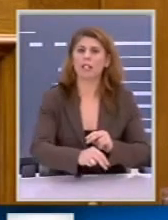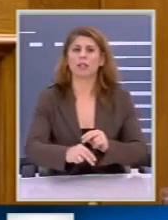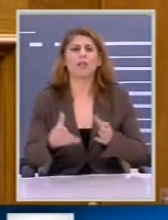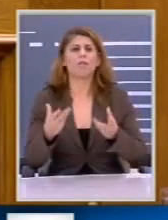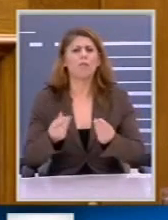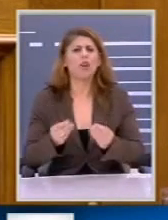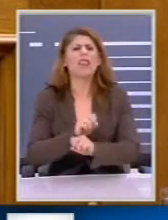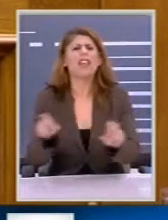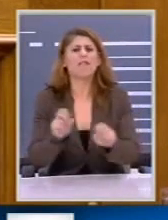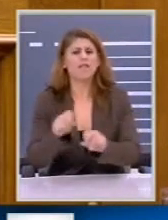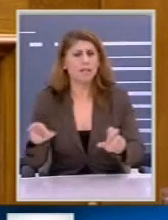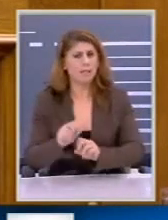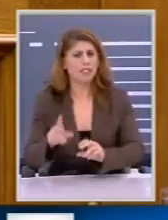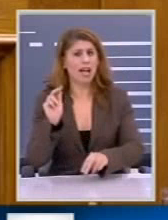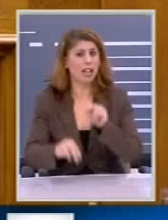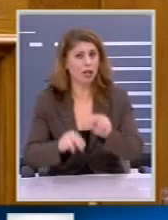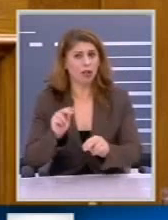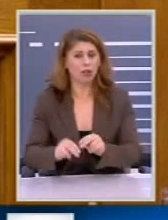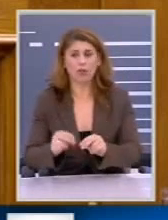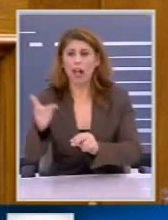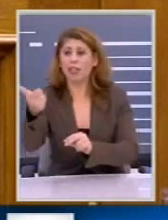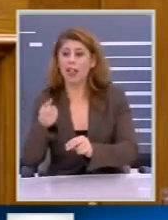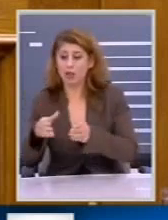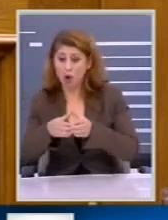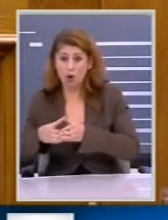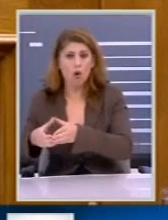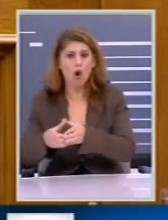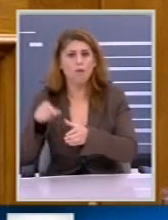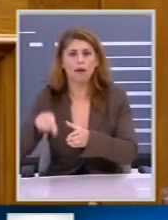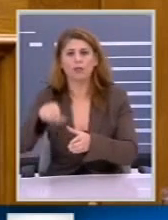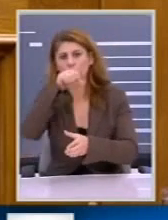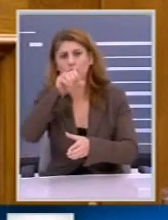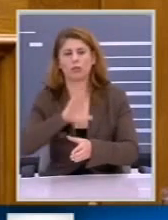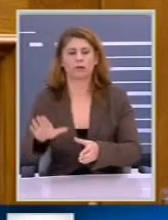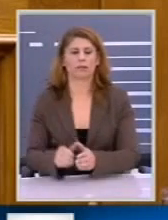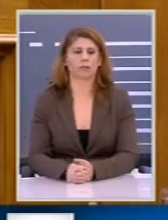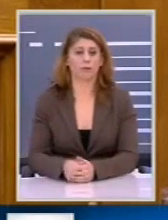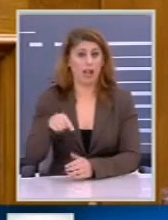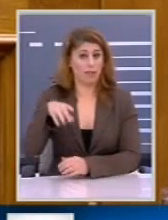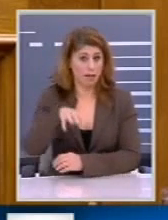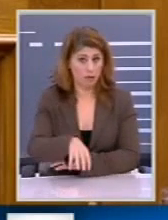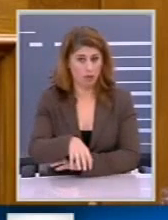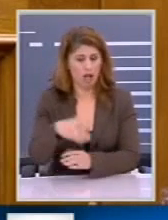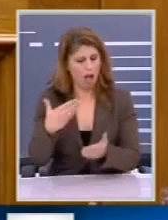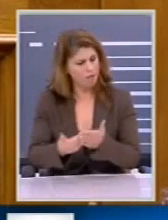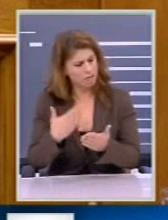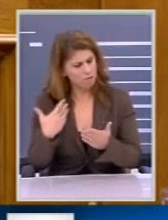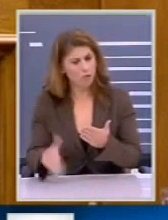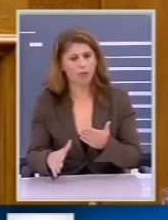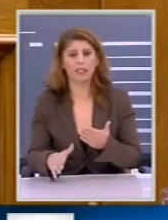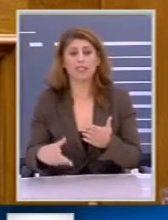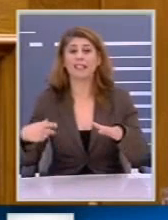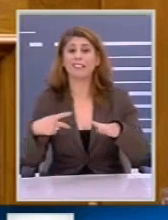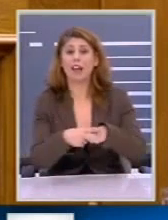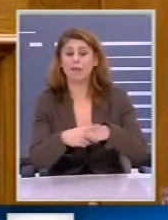που απορρόφησαν και το μεγαλύτερο μέρος του δανεισμού τους. Την ίδια περίοδο, όπως έχει αποδειχθεί, στα ταμεία